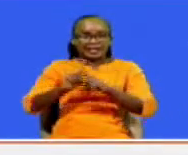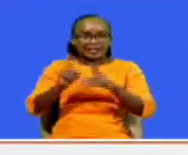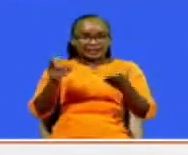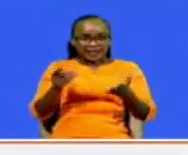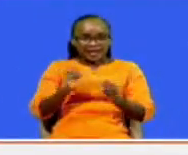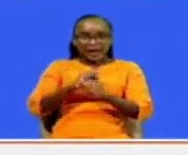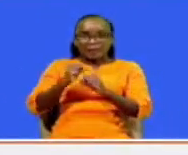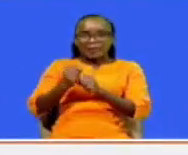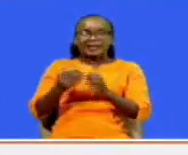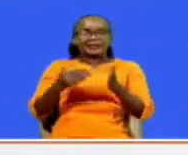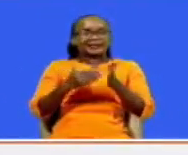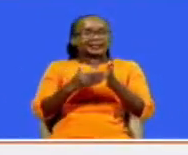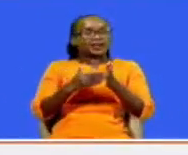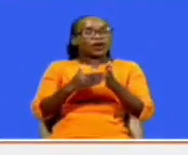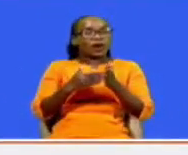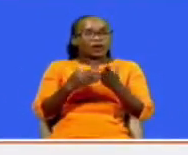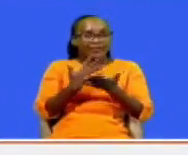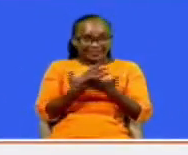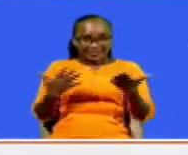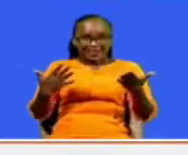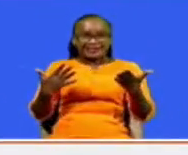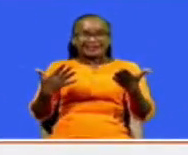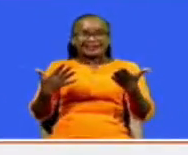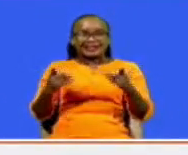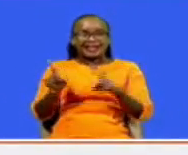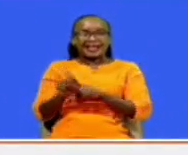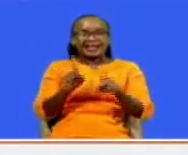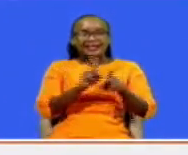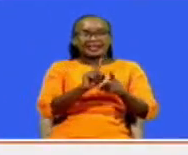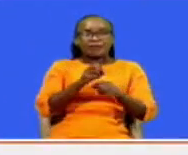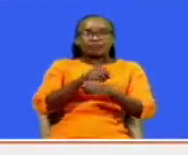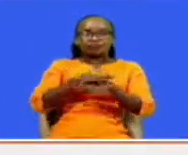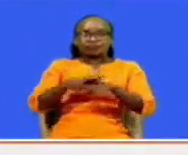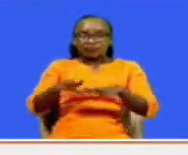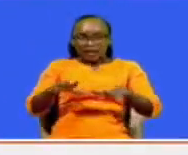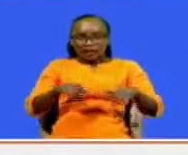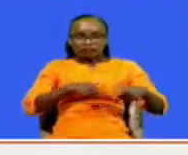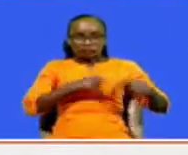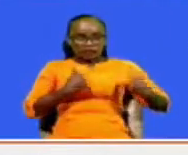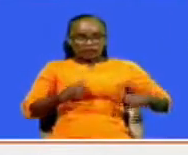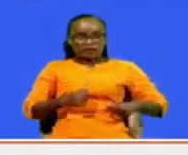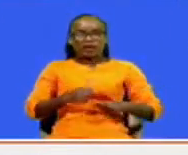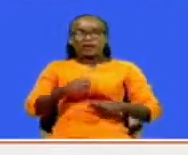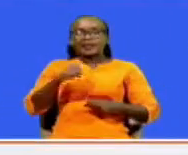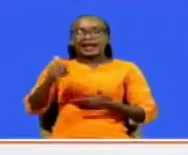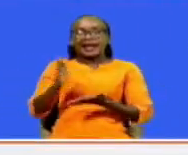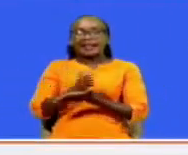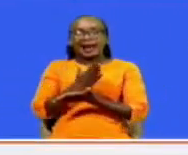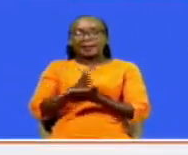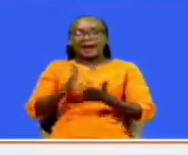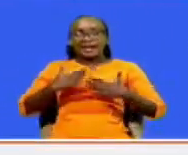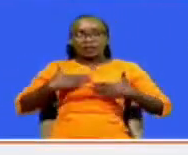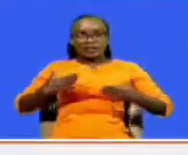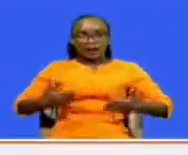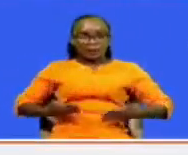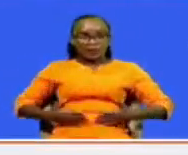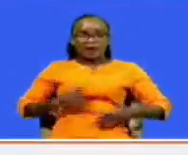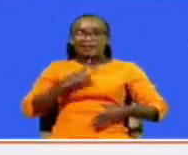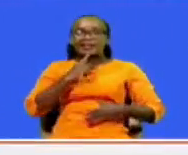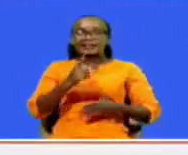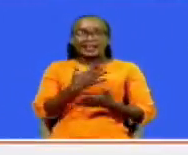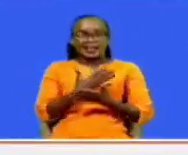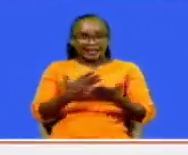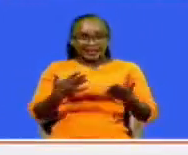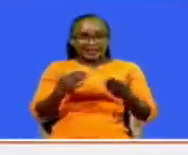kuzuia baadhi ya vitu vinavyochangia na hata kusababisha maradhi ya moyo miongoni mwa tahadhari zingine imetajwa kama